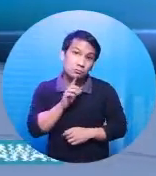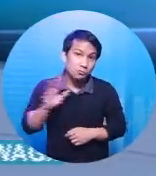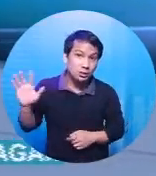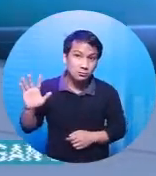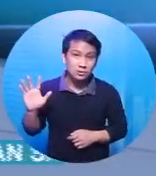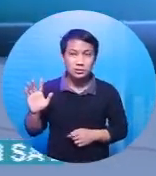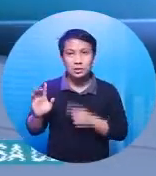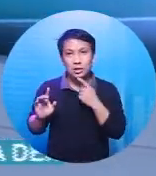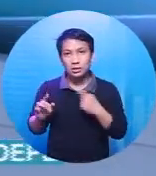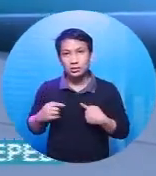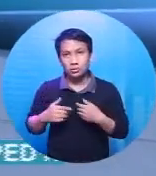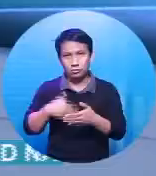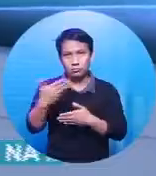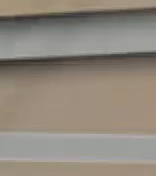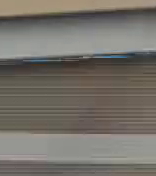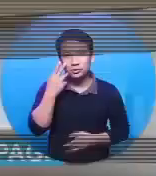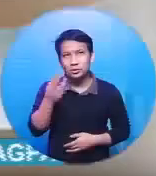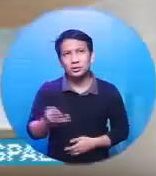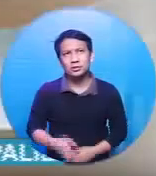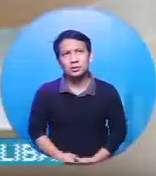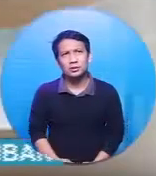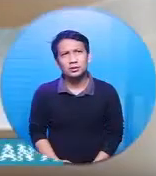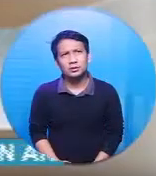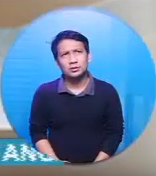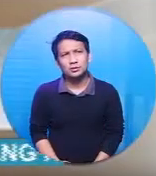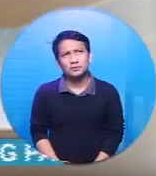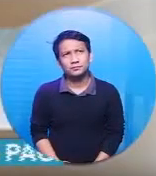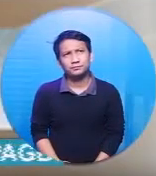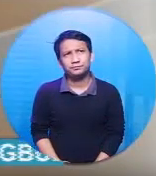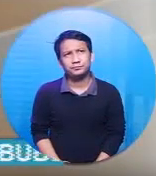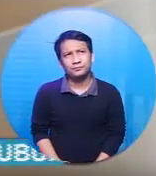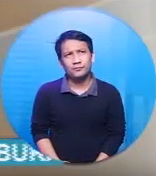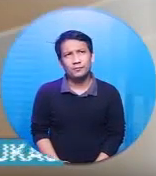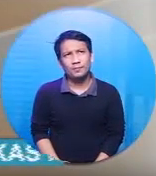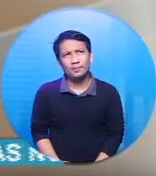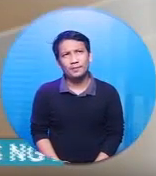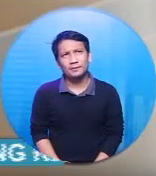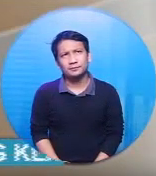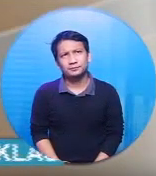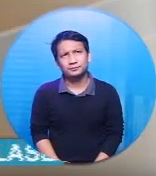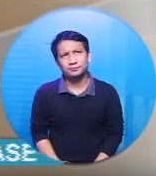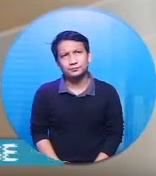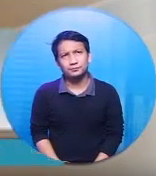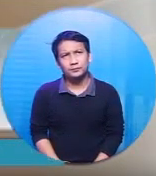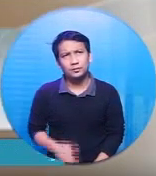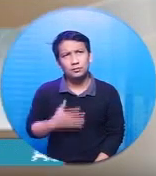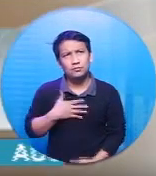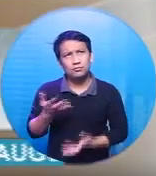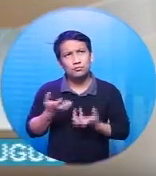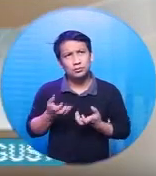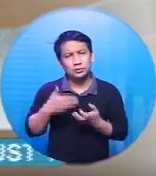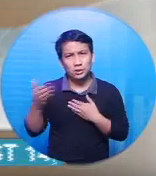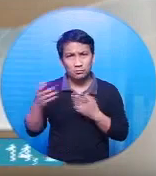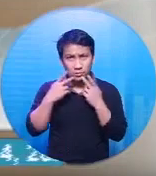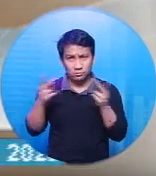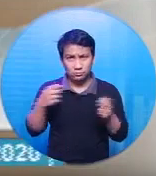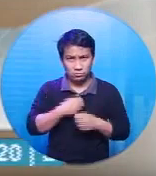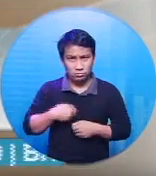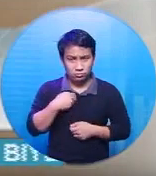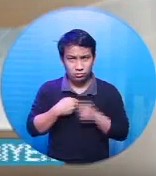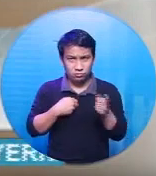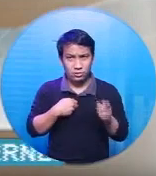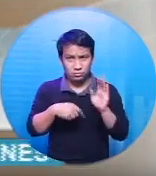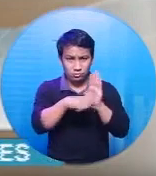isa't isa. Pakinggan po natin. So willing ka rin mag-public apology kung sakali man mag-negative na talagang opo, hindi